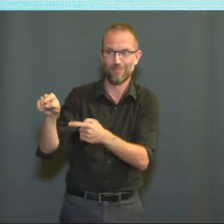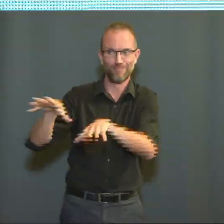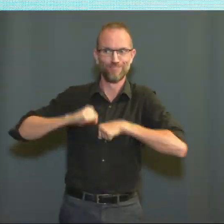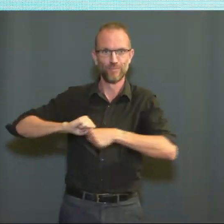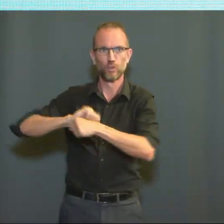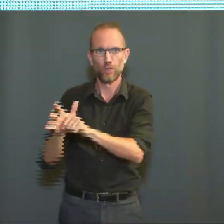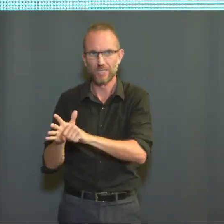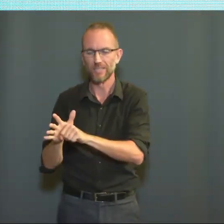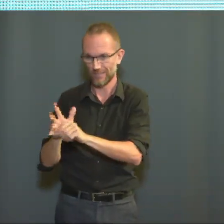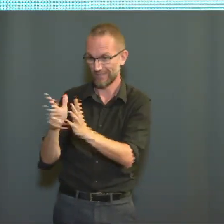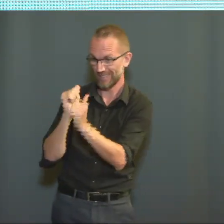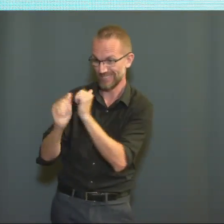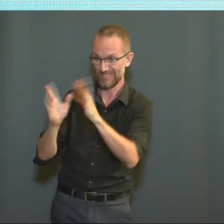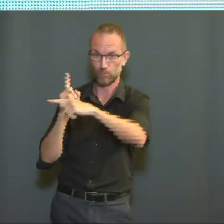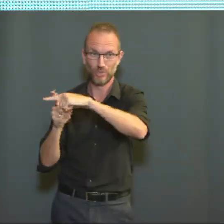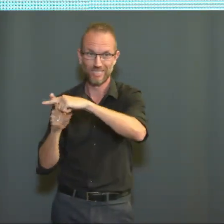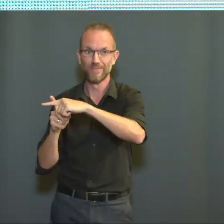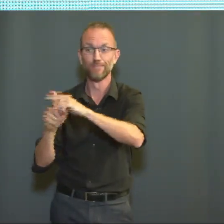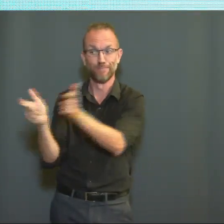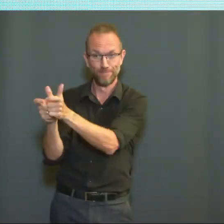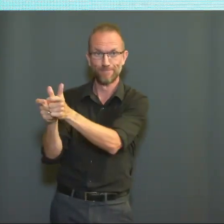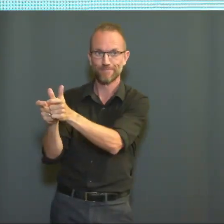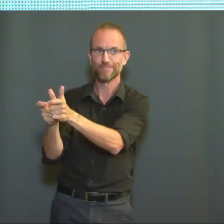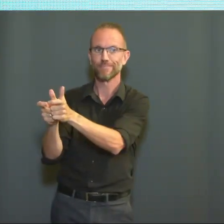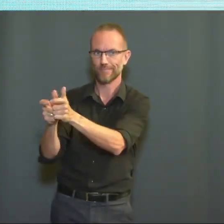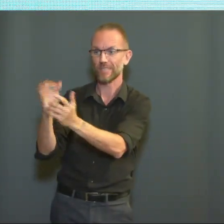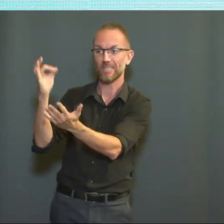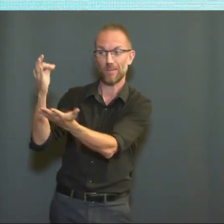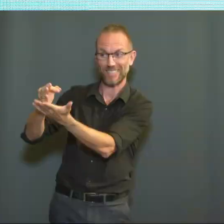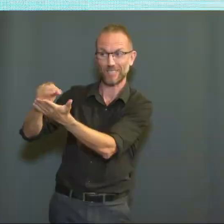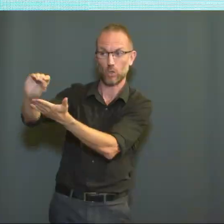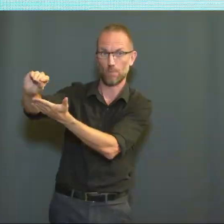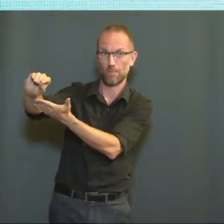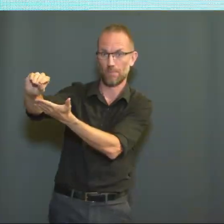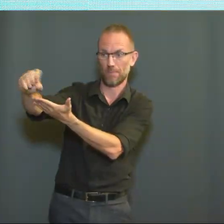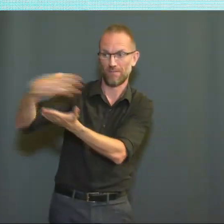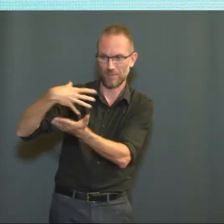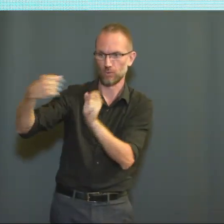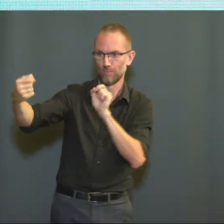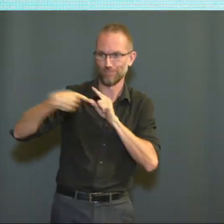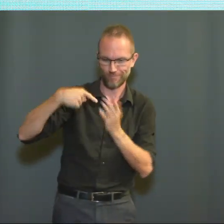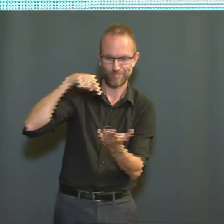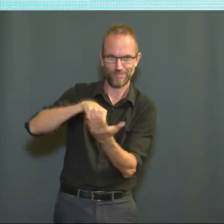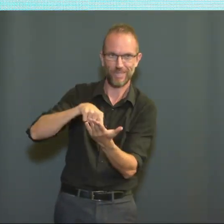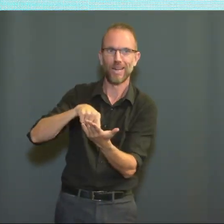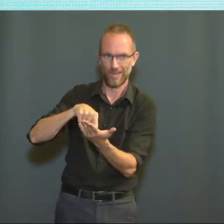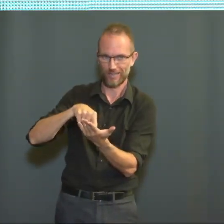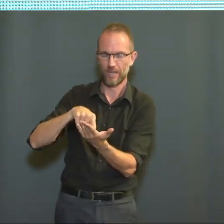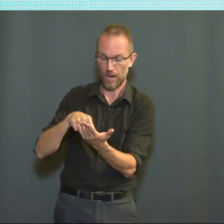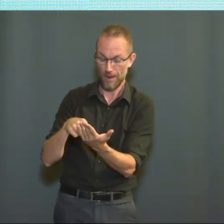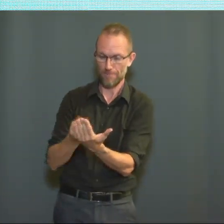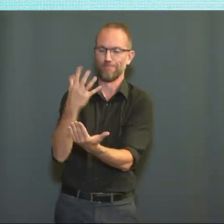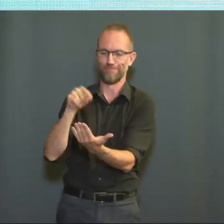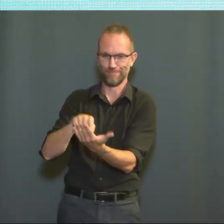positif et qui le transmet via l'application, vous obtiendrez un écran rouge avec un